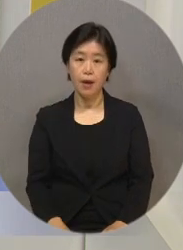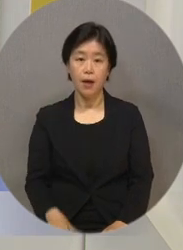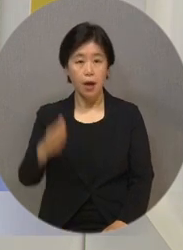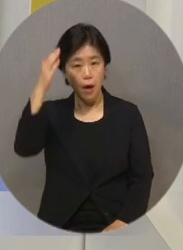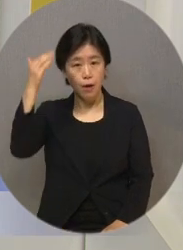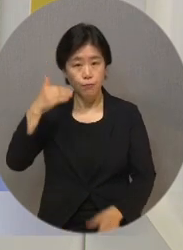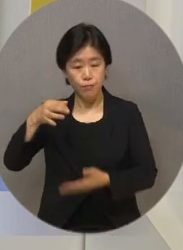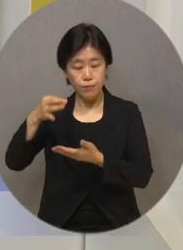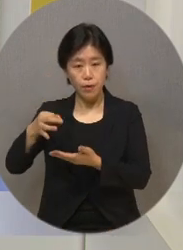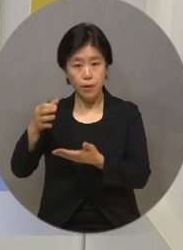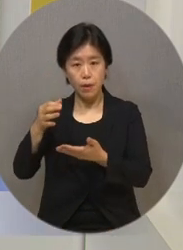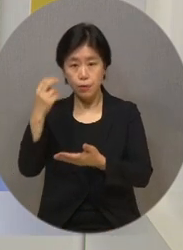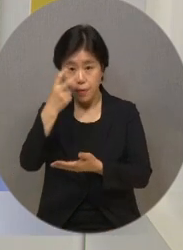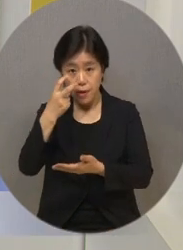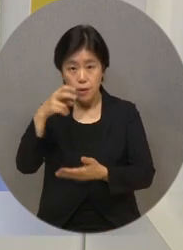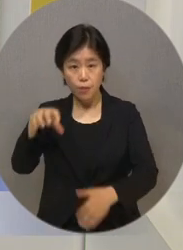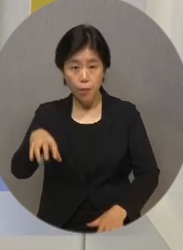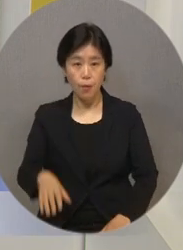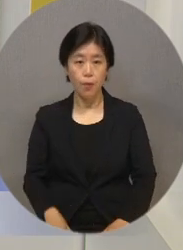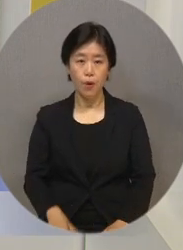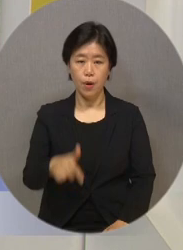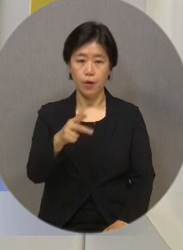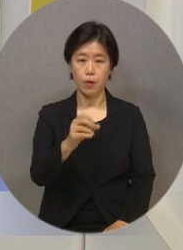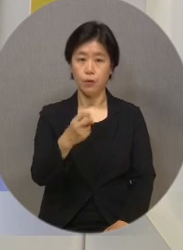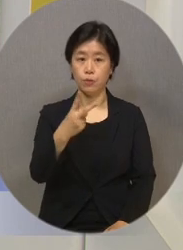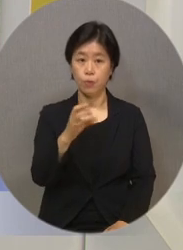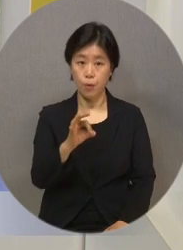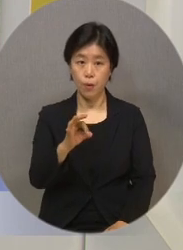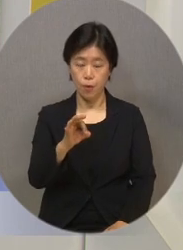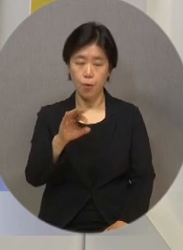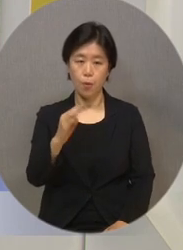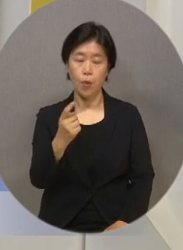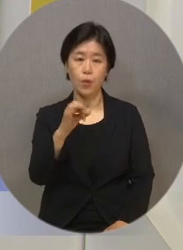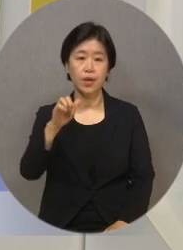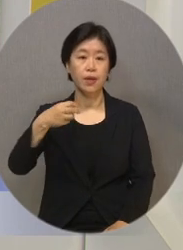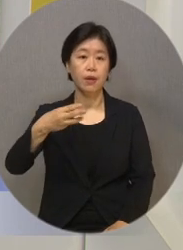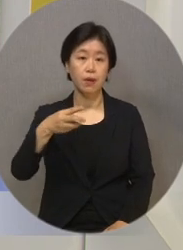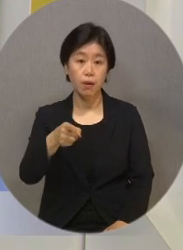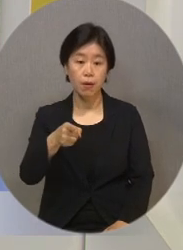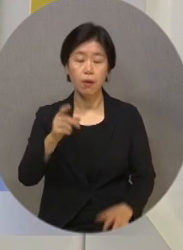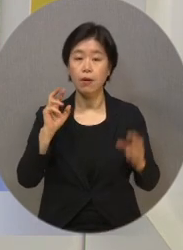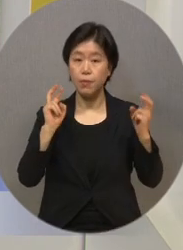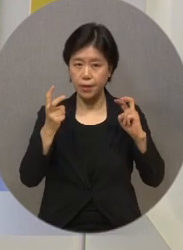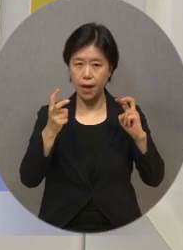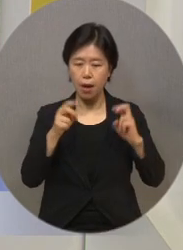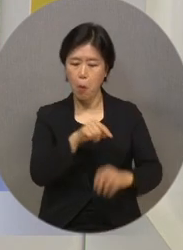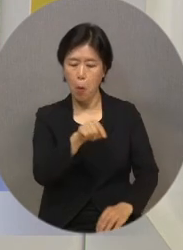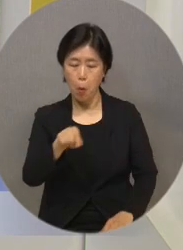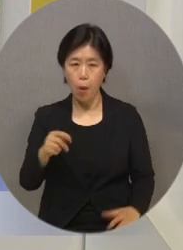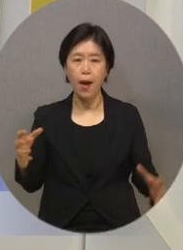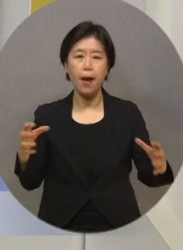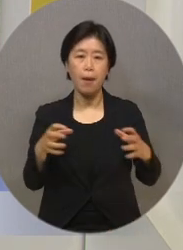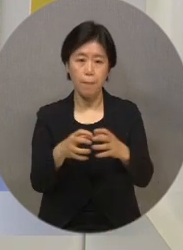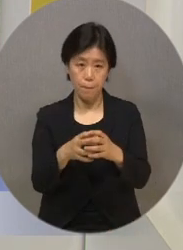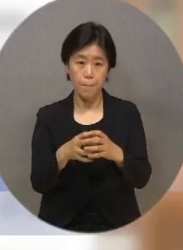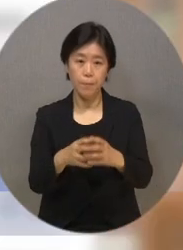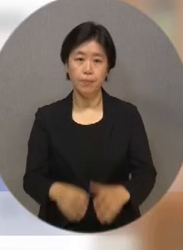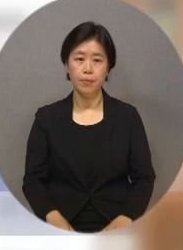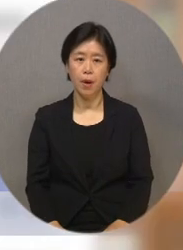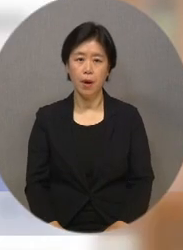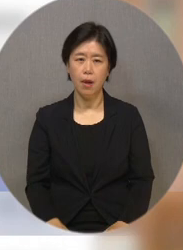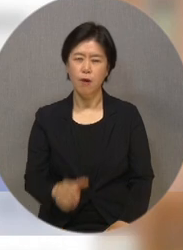한국자산관리공사 경동나비엔과 금융 취약계층을 대상으로 친환경 보일러 교체지원사업을